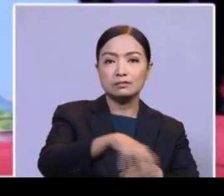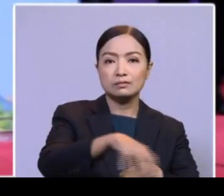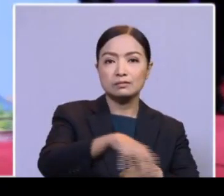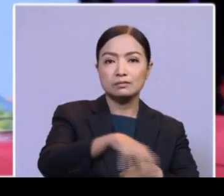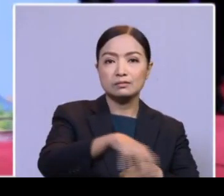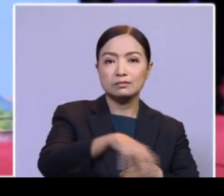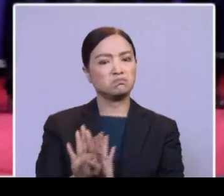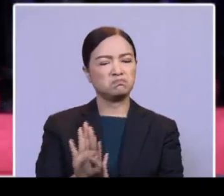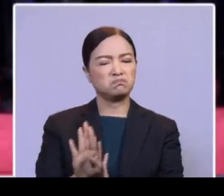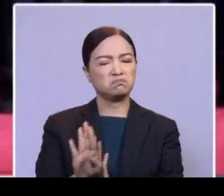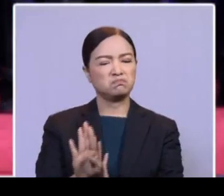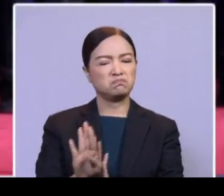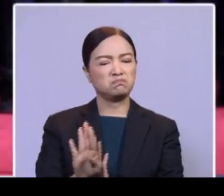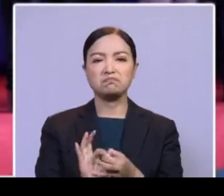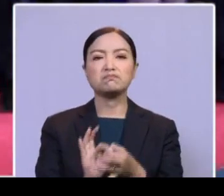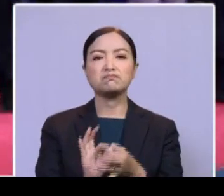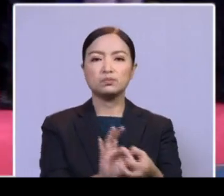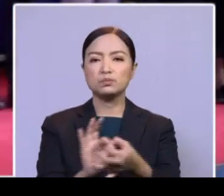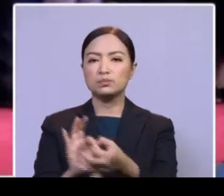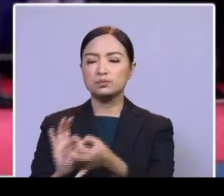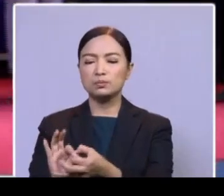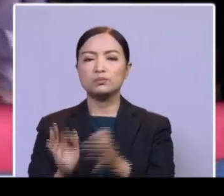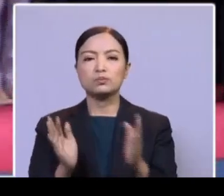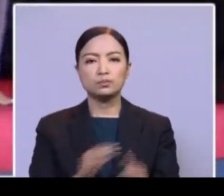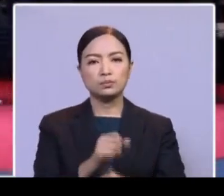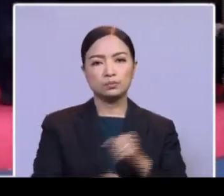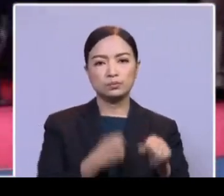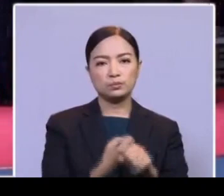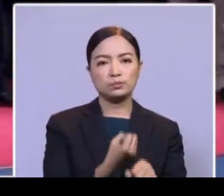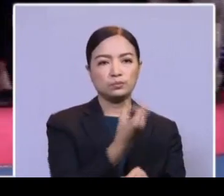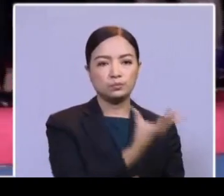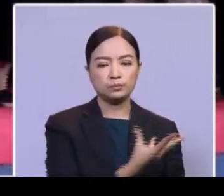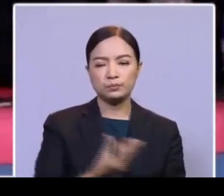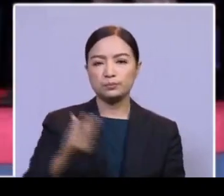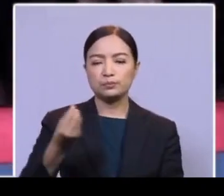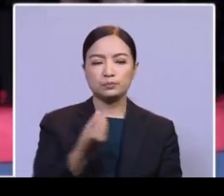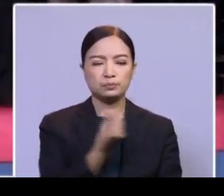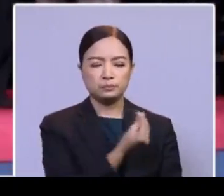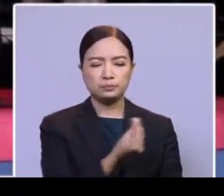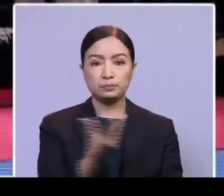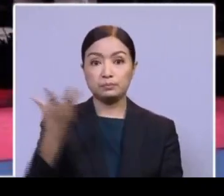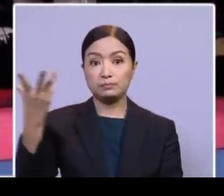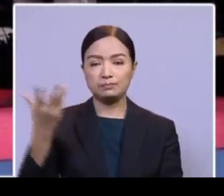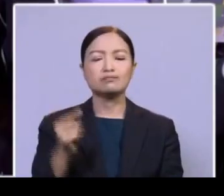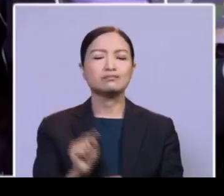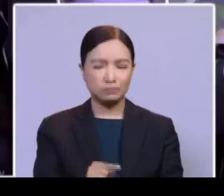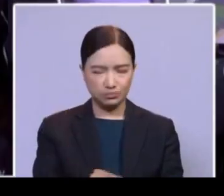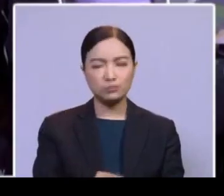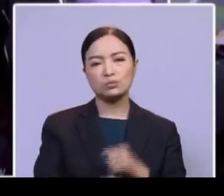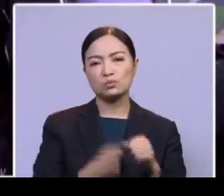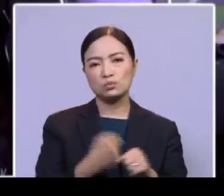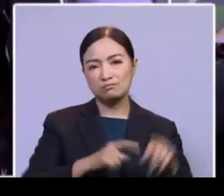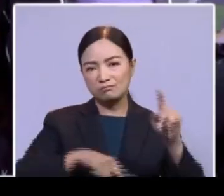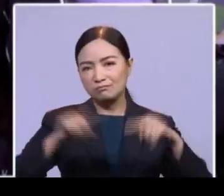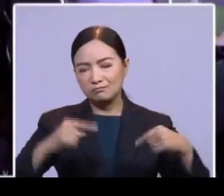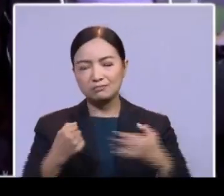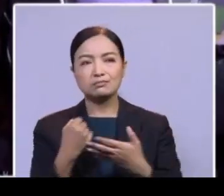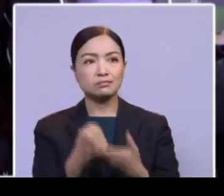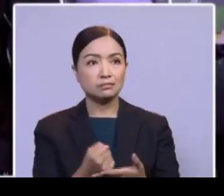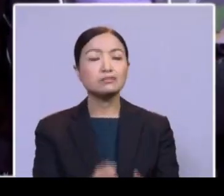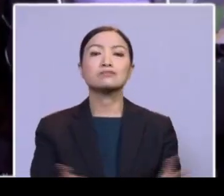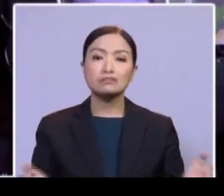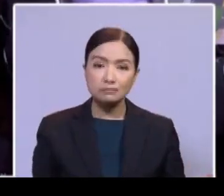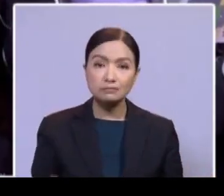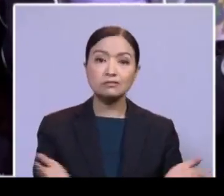วางระบบใหญ่ที่เกี่ยวกับผู้คนทุกวัยไม่ใช่เพียงเรื่องของผู้สูงวัยเท่านั้นค่ะและจะต้องใช้เวลาหลังจากนี้ร่วมกัน